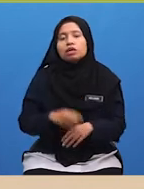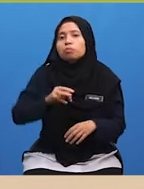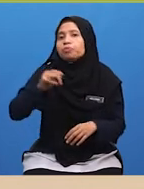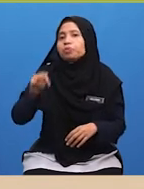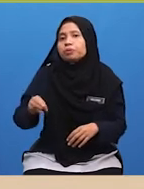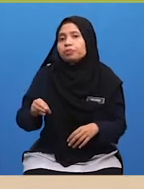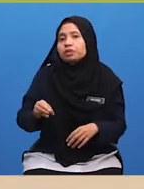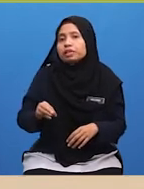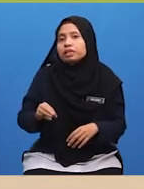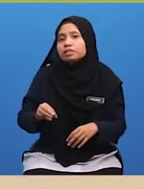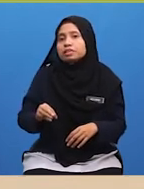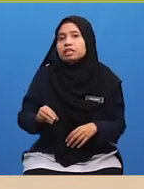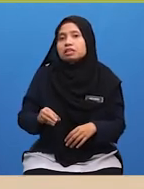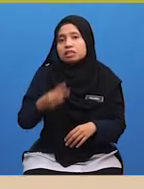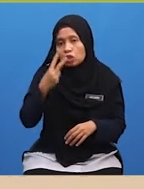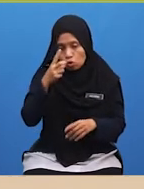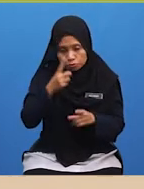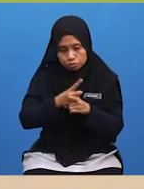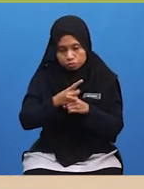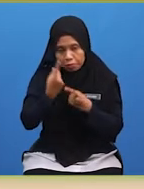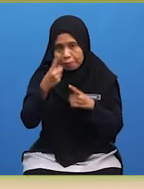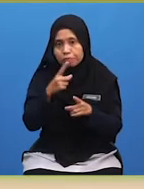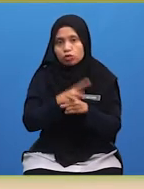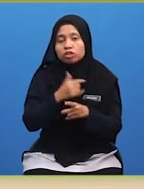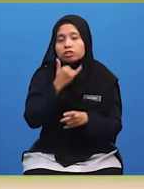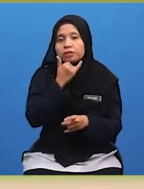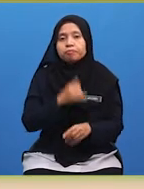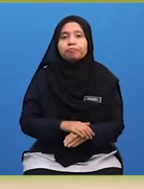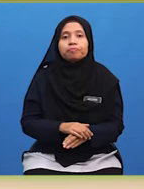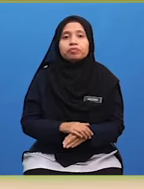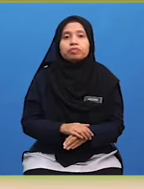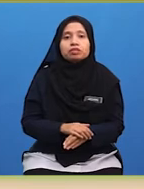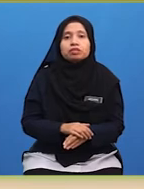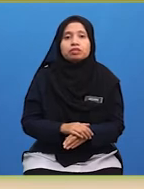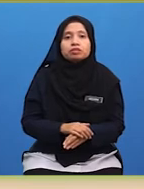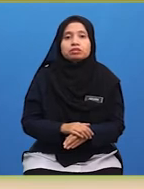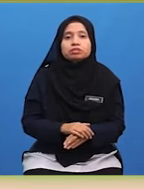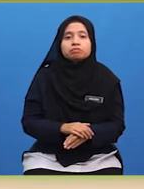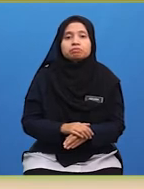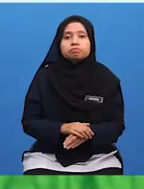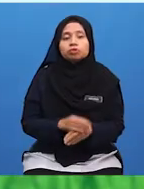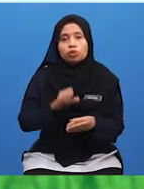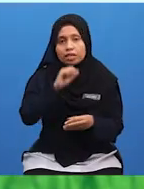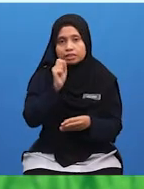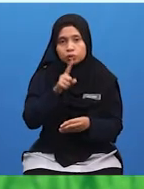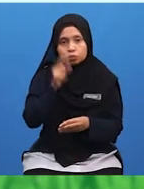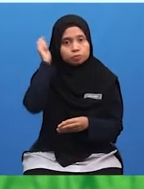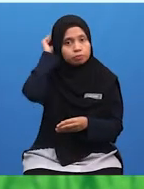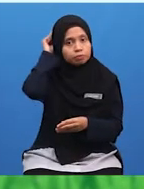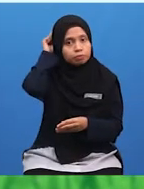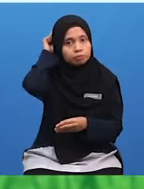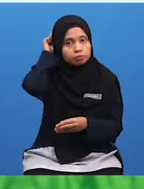Murid-murid, sila semak jawapan anda. Jawapan bagi soalan 1.